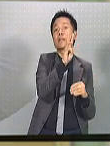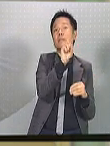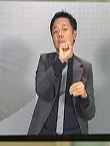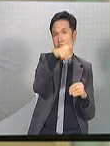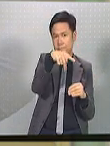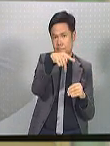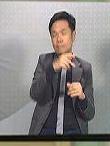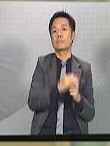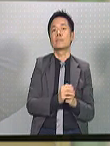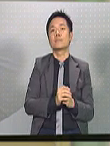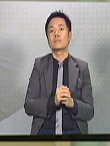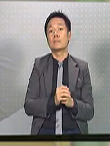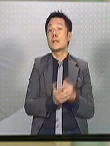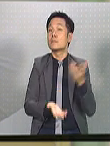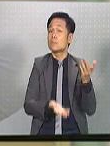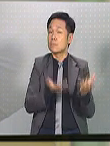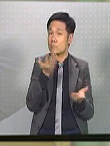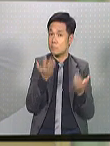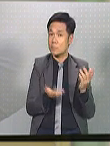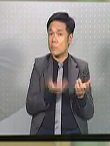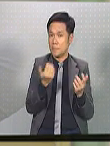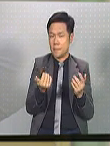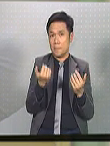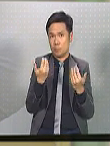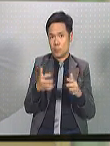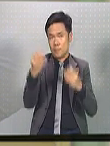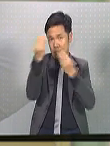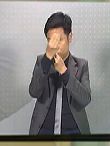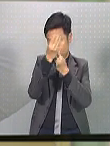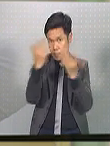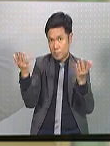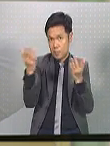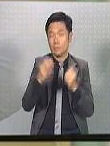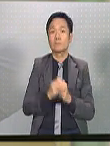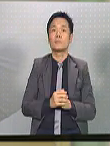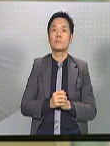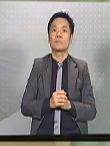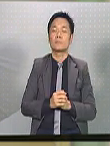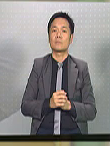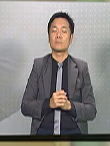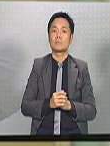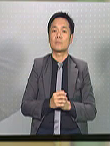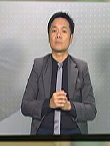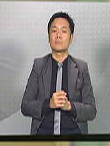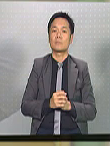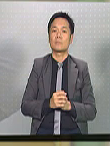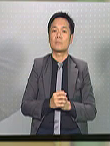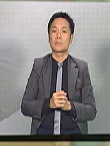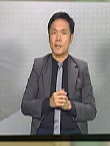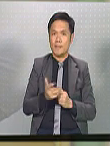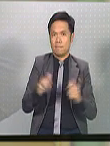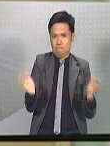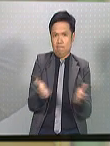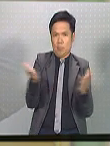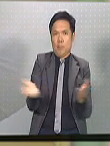mungkin dah ke ada kita ada pengumuman mengenai Apa nama stimulus